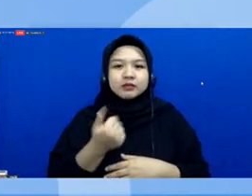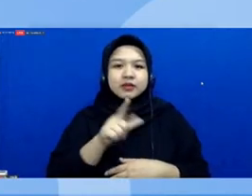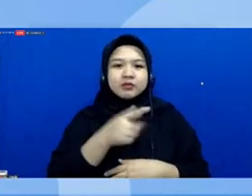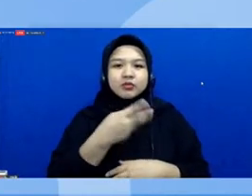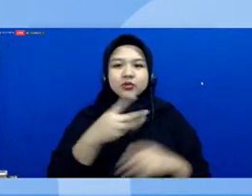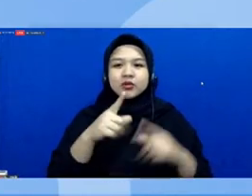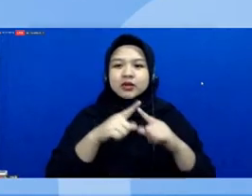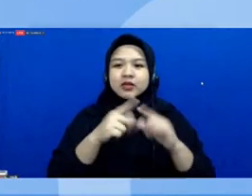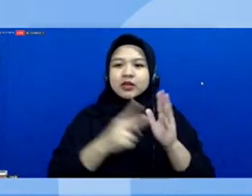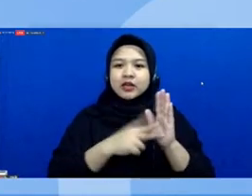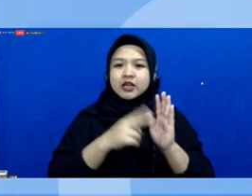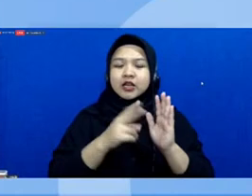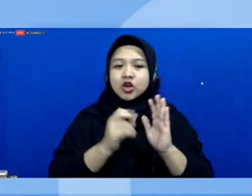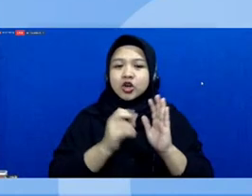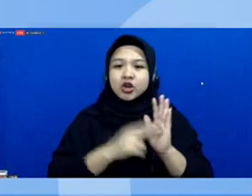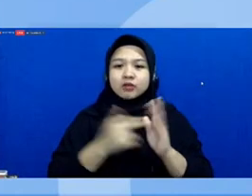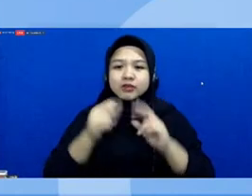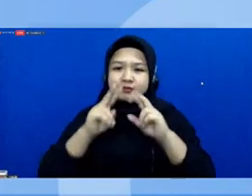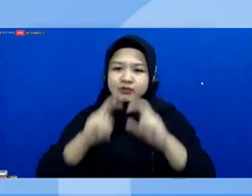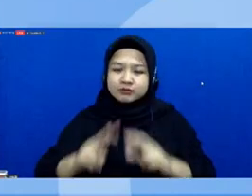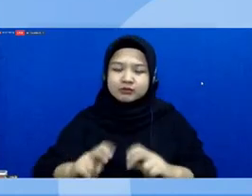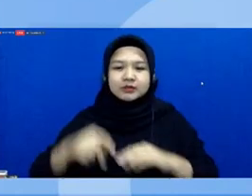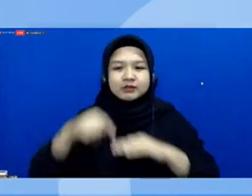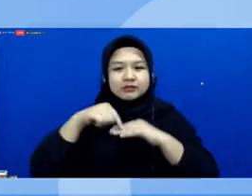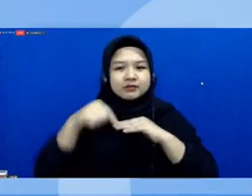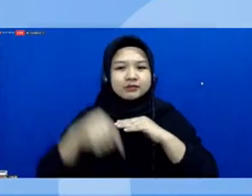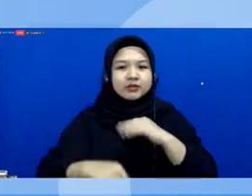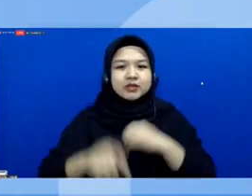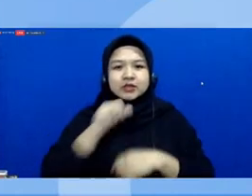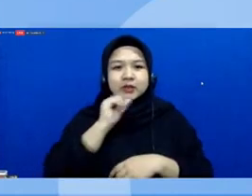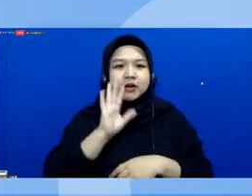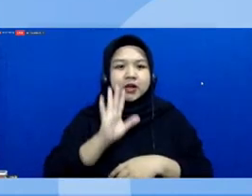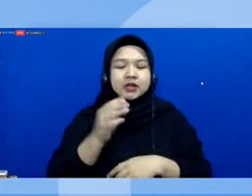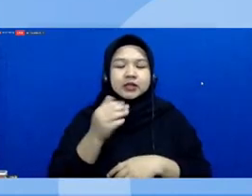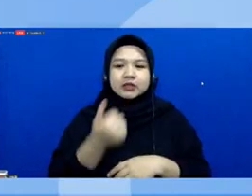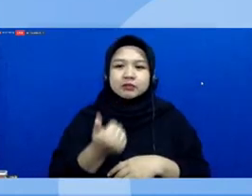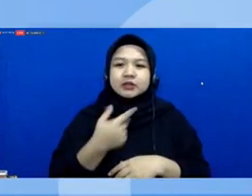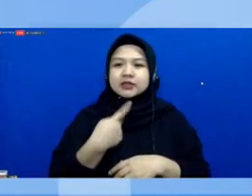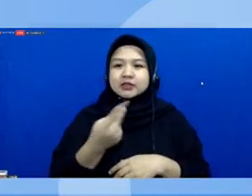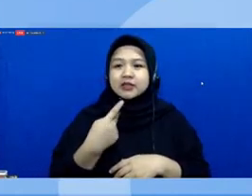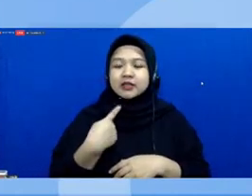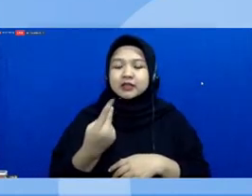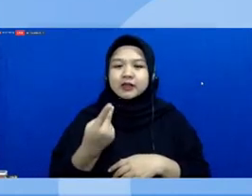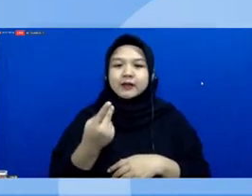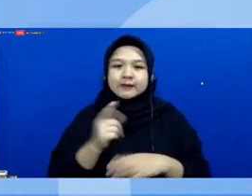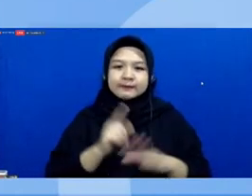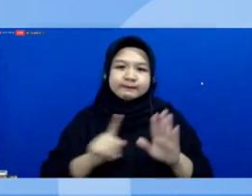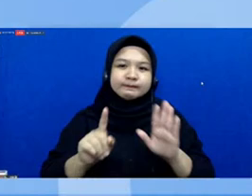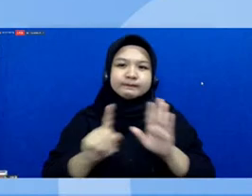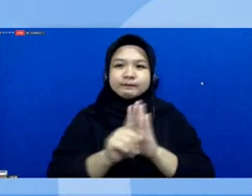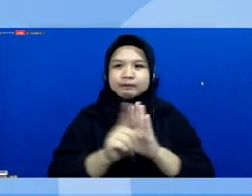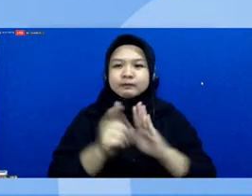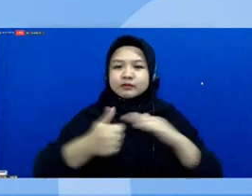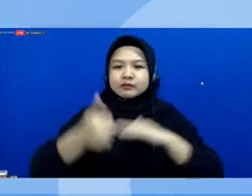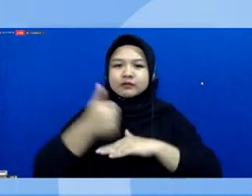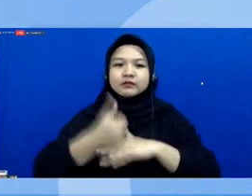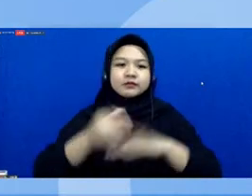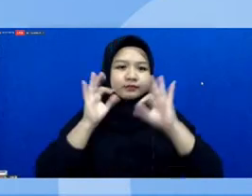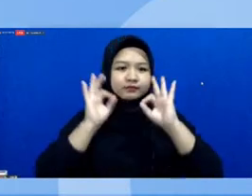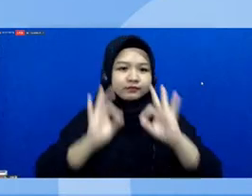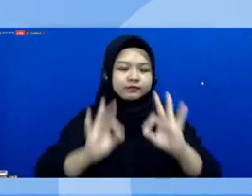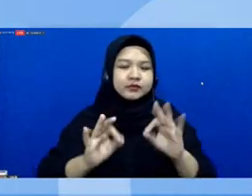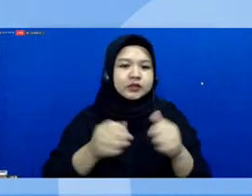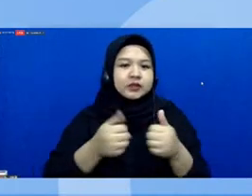menggelar sesi-sesi berikutnya untuk membedah lebih lanjut lagi ya, siapa yang nanti bisa akan kita jadikan gitu kan, leader yang ideal untuk